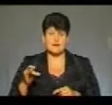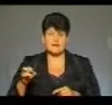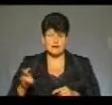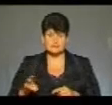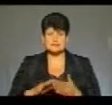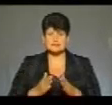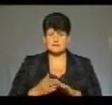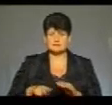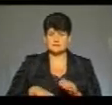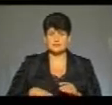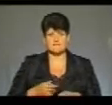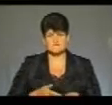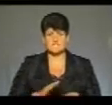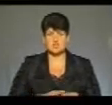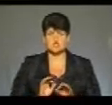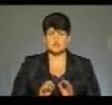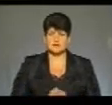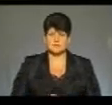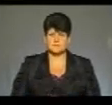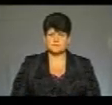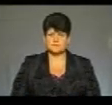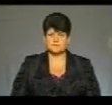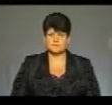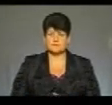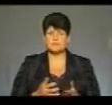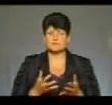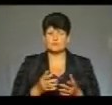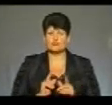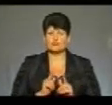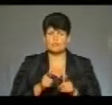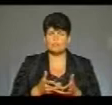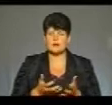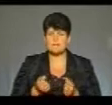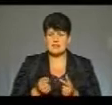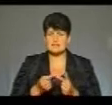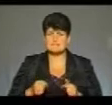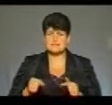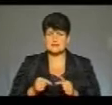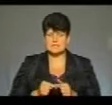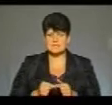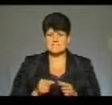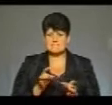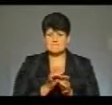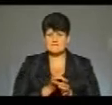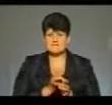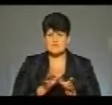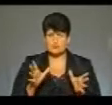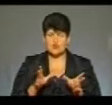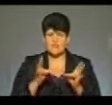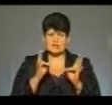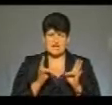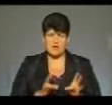ректора стабільно важкий. Пацієнт поступив в приймальне відділення університетської лікарні з діагнозом вибухова